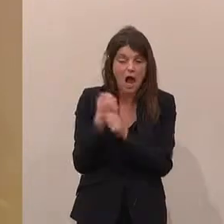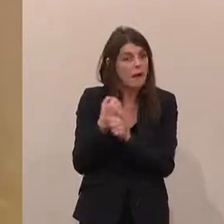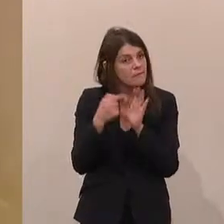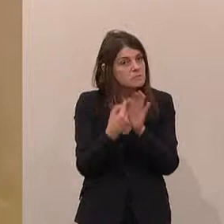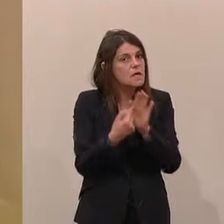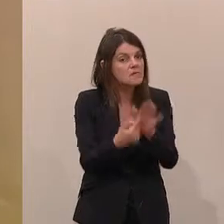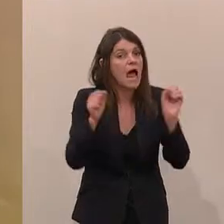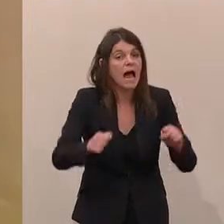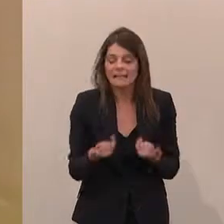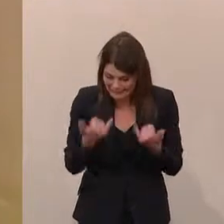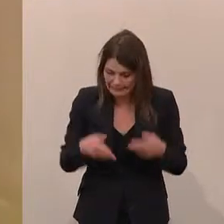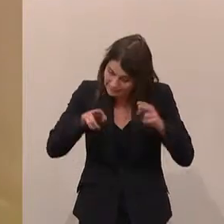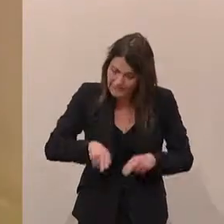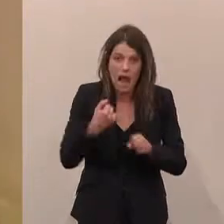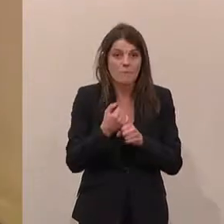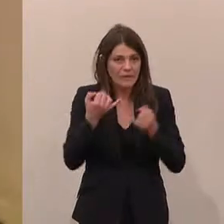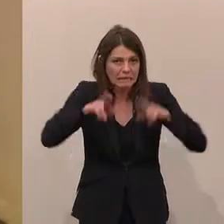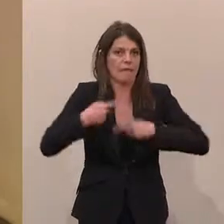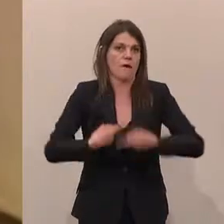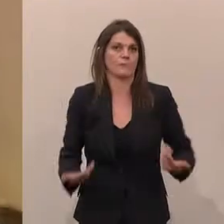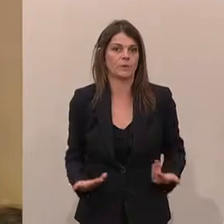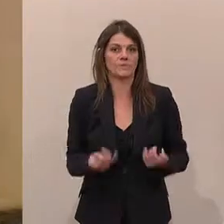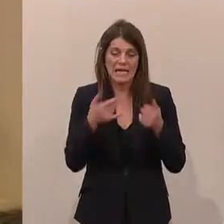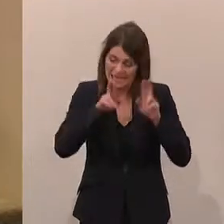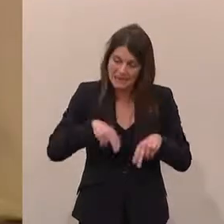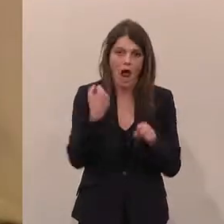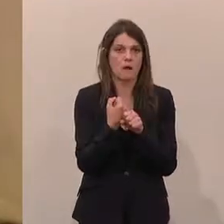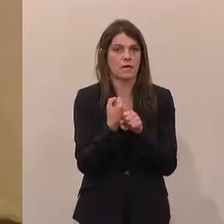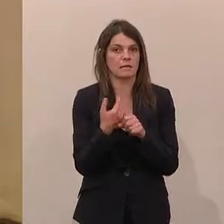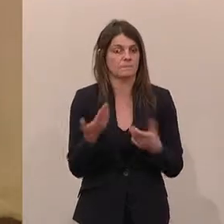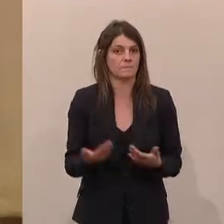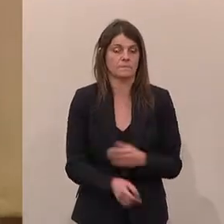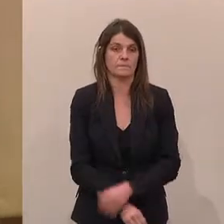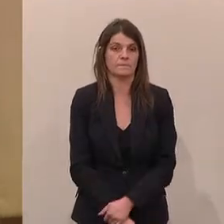zeigt, wie es richtig geht, wie diese Arbeit richtig gemacht wird?